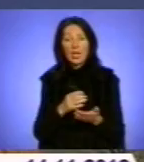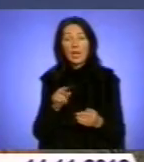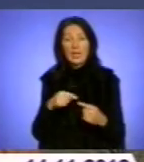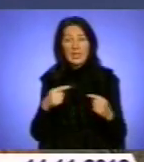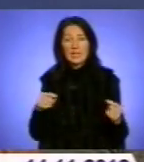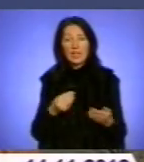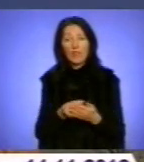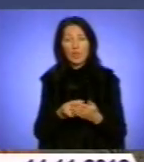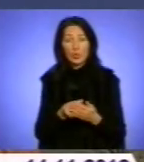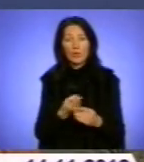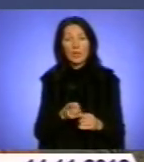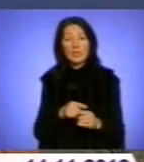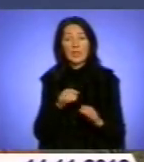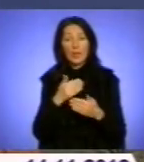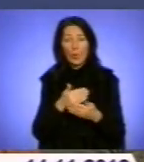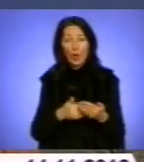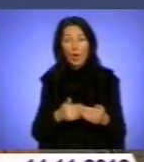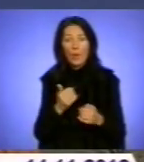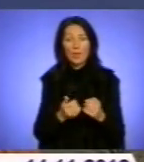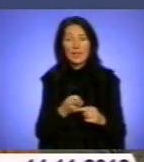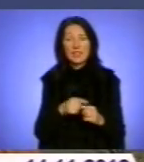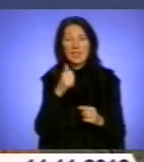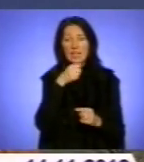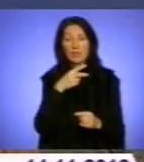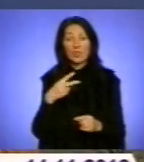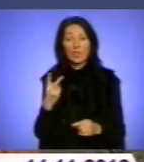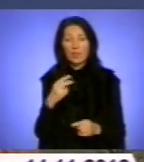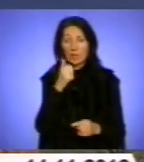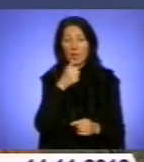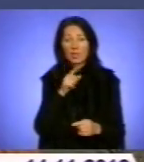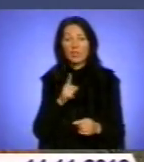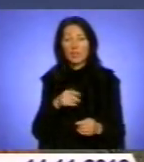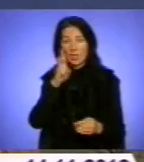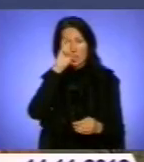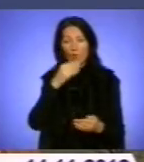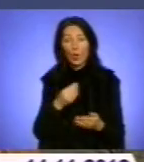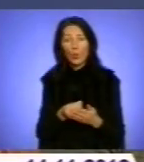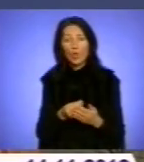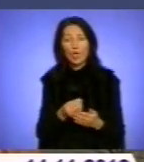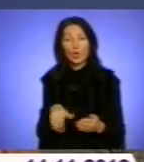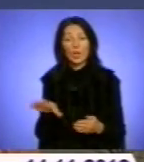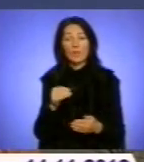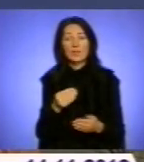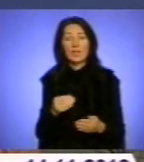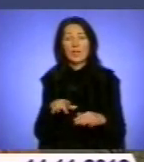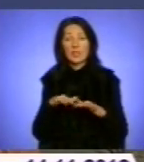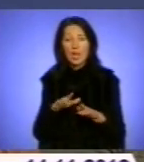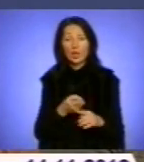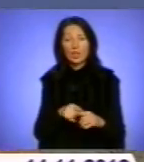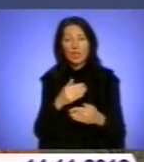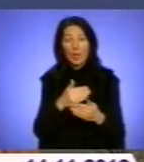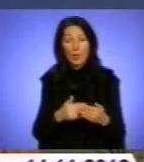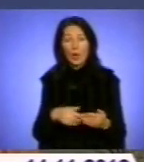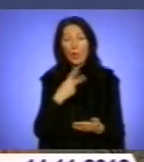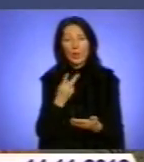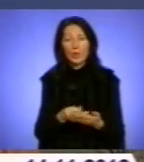взяти цей рік, 2012, то з державного бюджету на всі заходи цієї програми